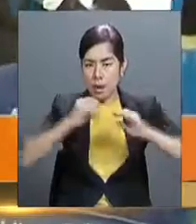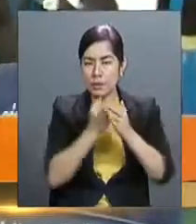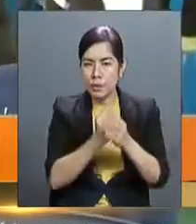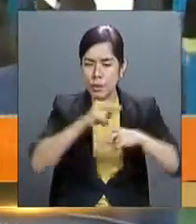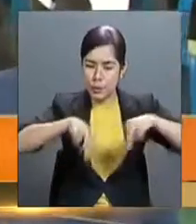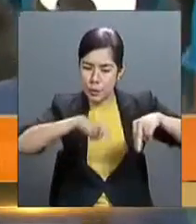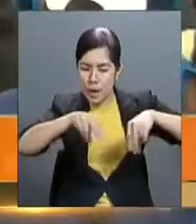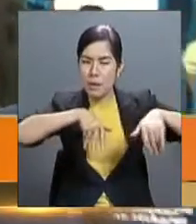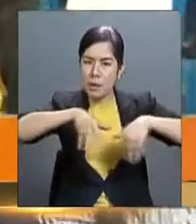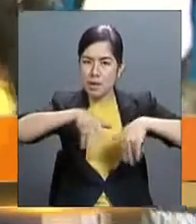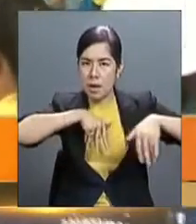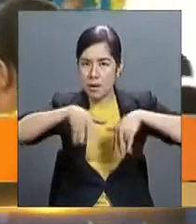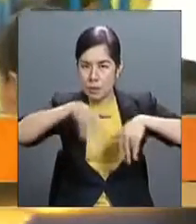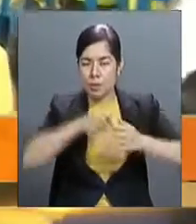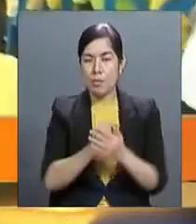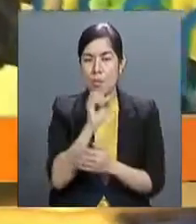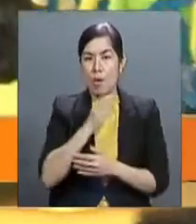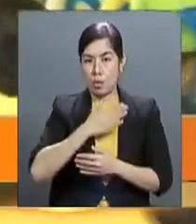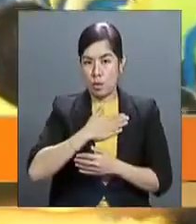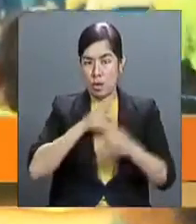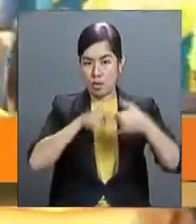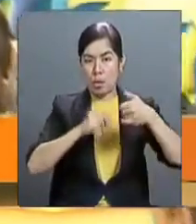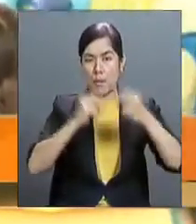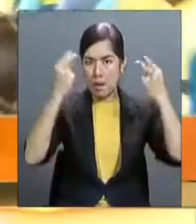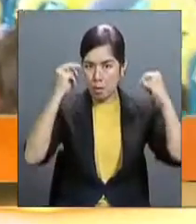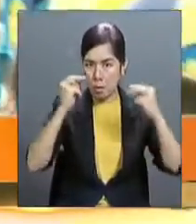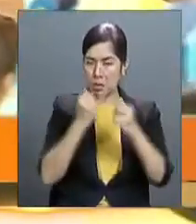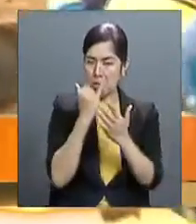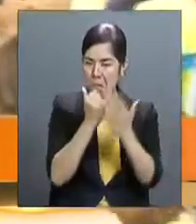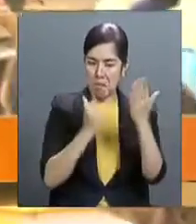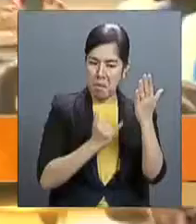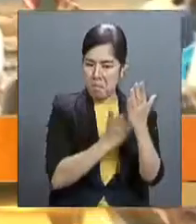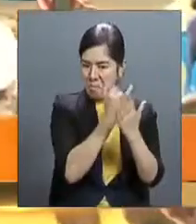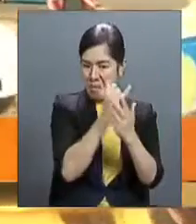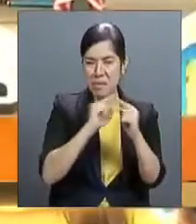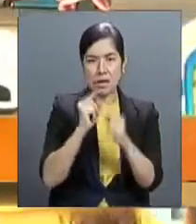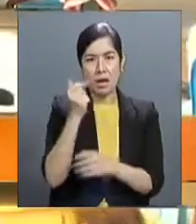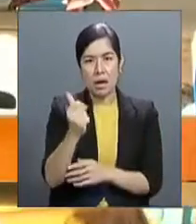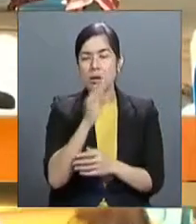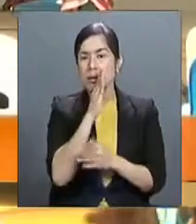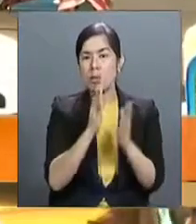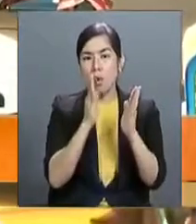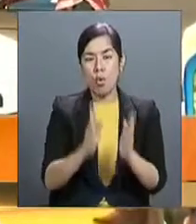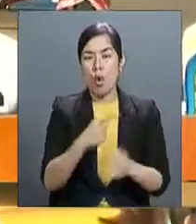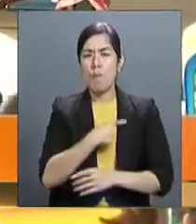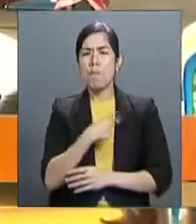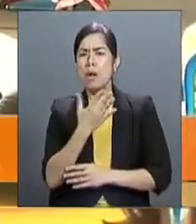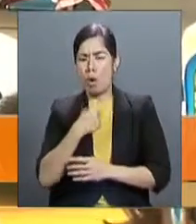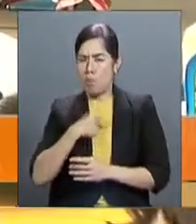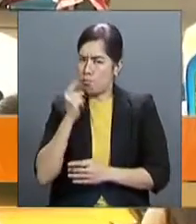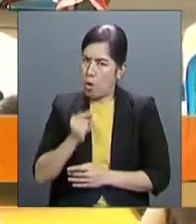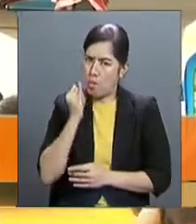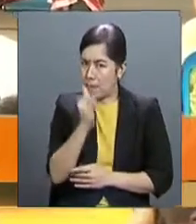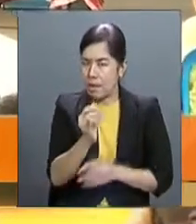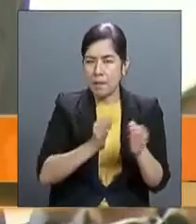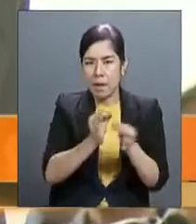พร้อมกับย้ำว่าเป็นนายกรัฐมนตรีจะต้องไปได้ทุกพื้นที่ยิ่งจังหวัดที่มีคนเกลียดก็ยิ่งต้องไปเพื่อชี้แจงให้เกิดความ